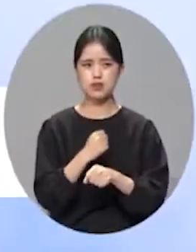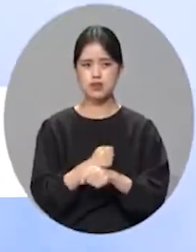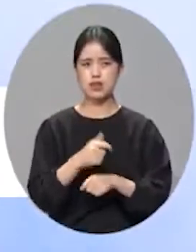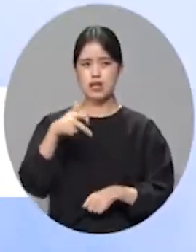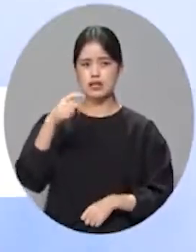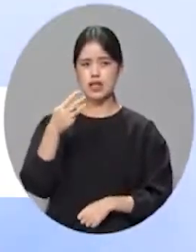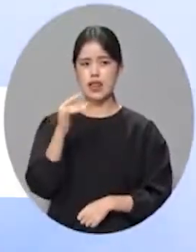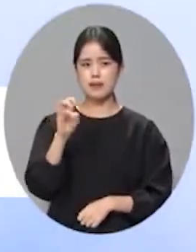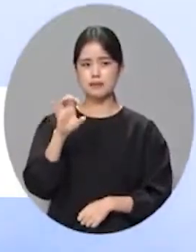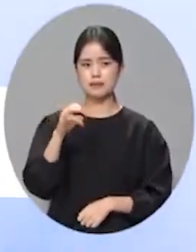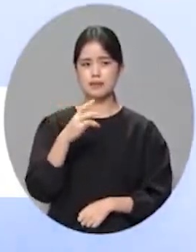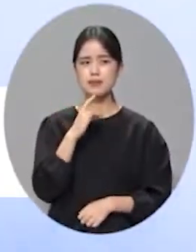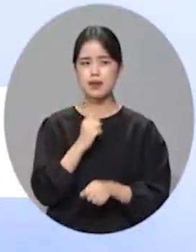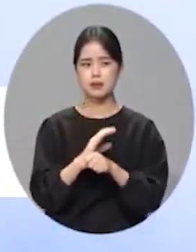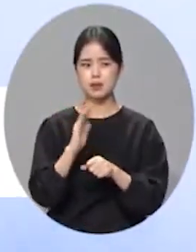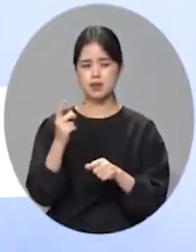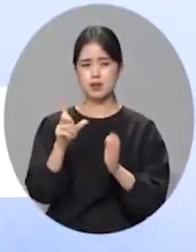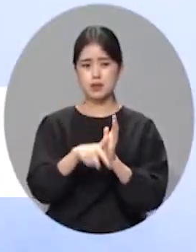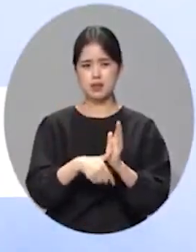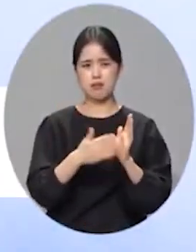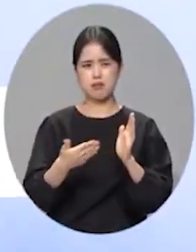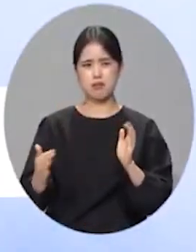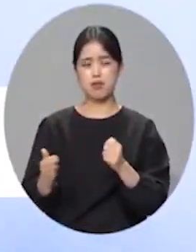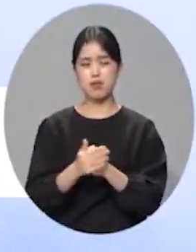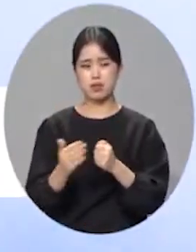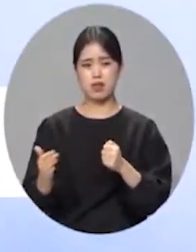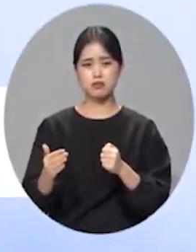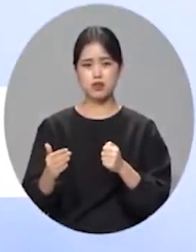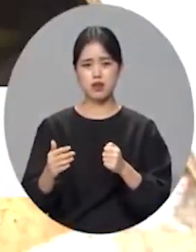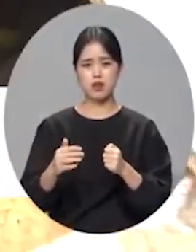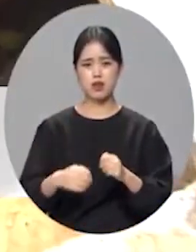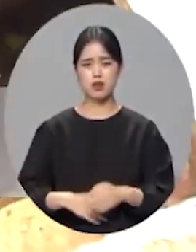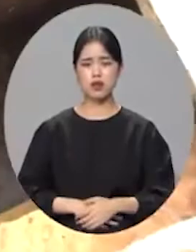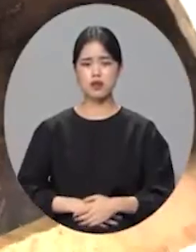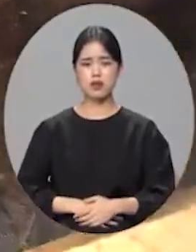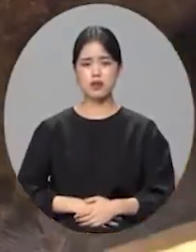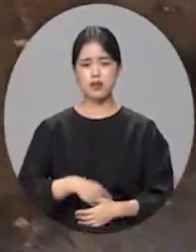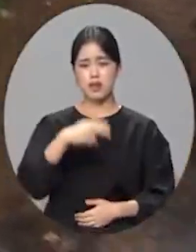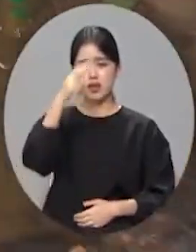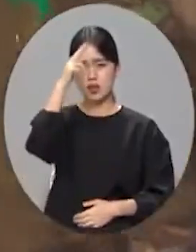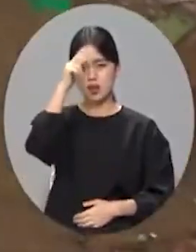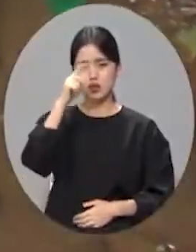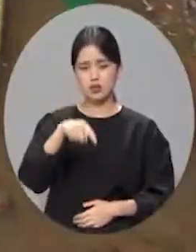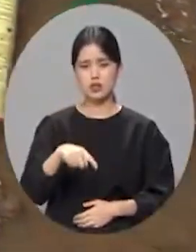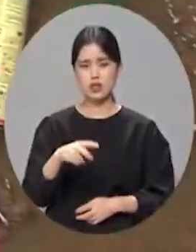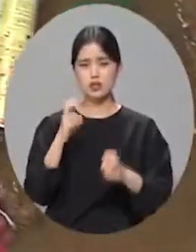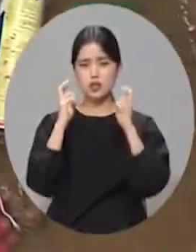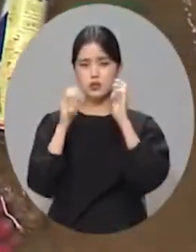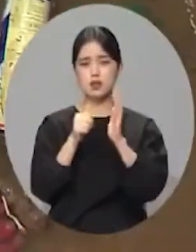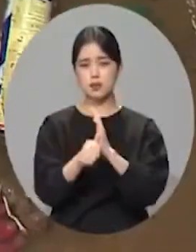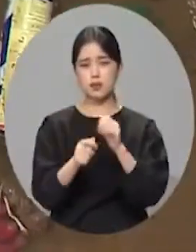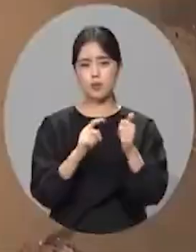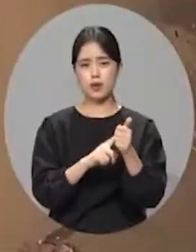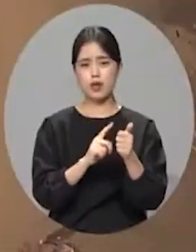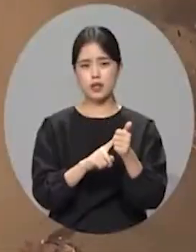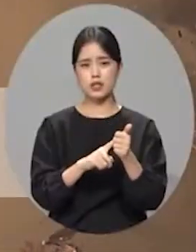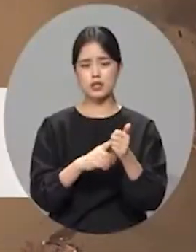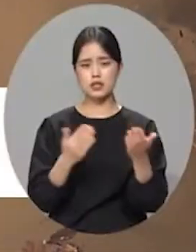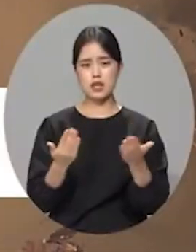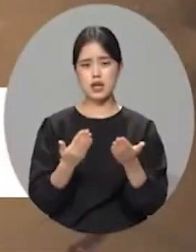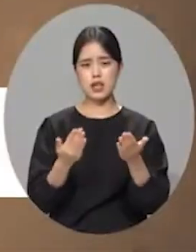하면 되는 건데 그냥 그러면 시간이 오래 걸잖아요. 또 도로도 파야 되고. 경찰은 하도급업체 대표 A씨가 해당